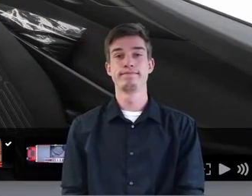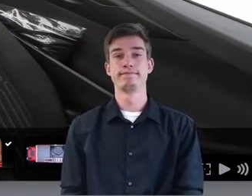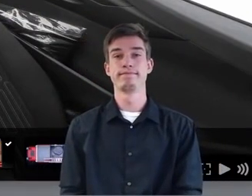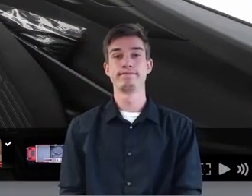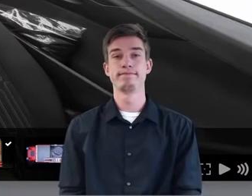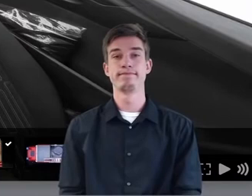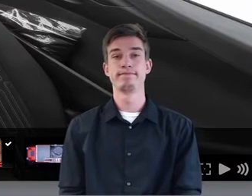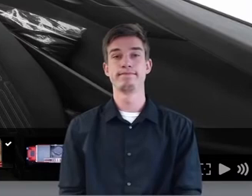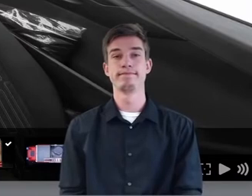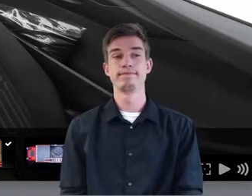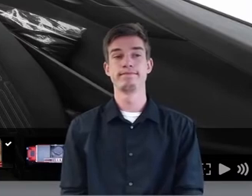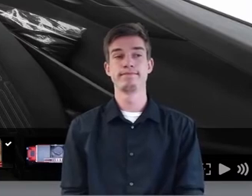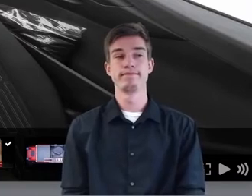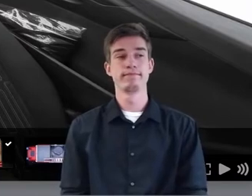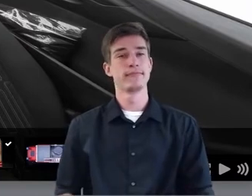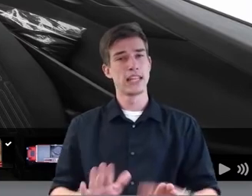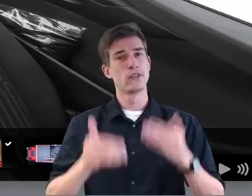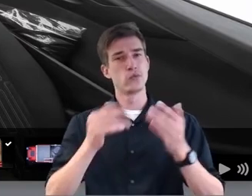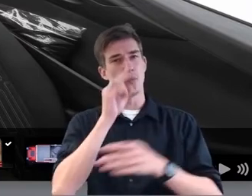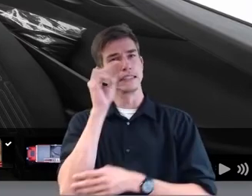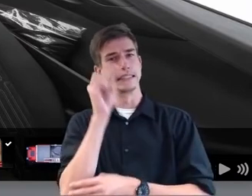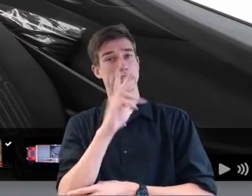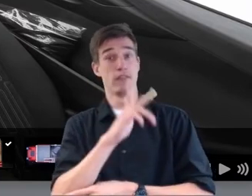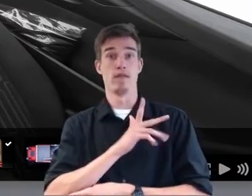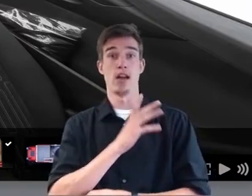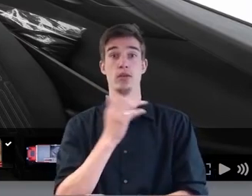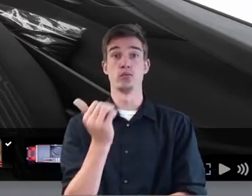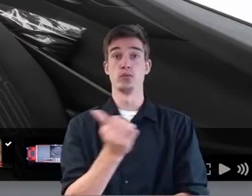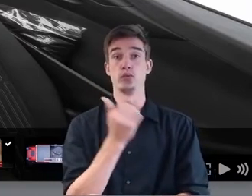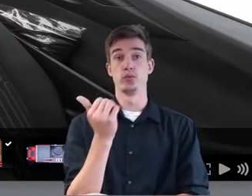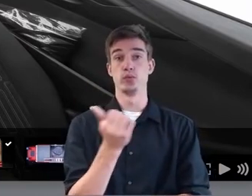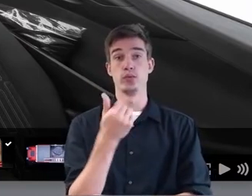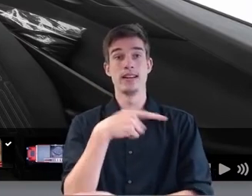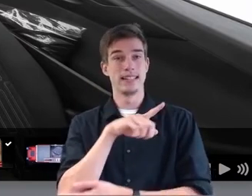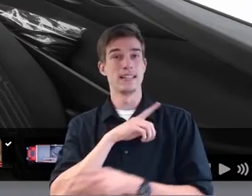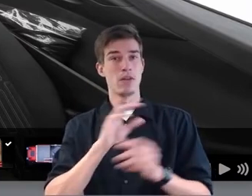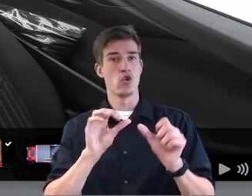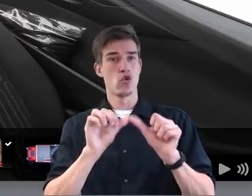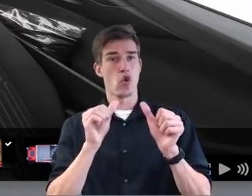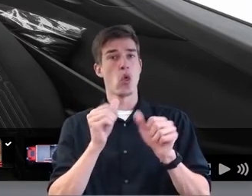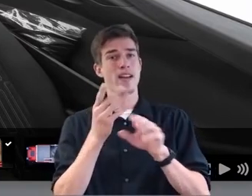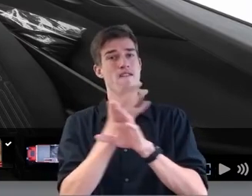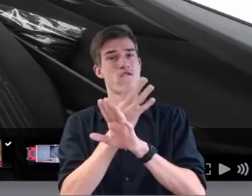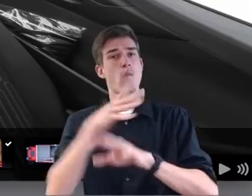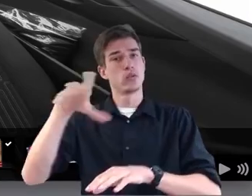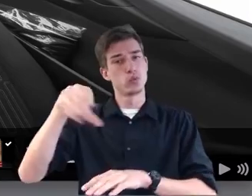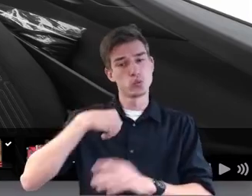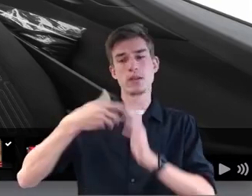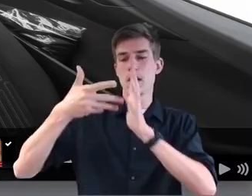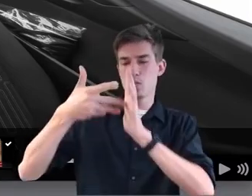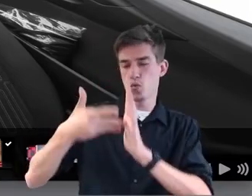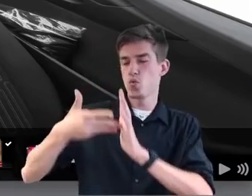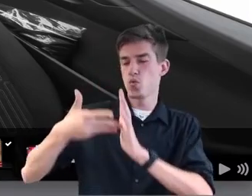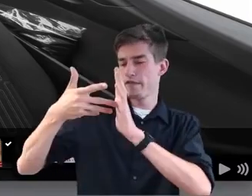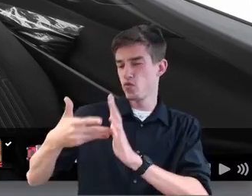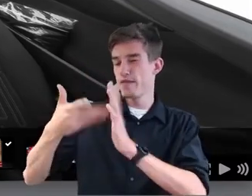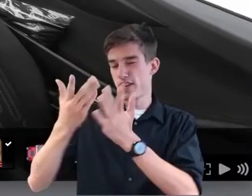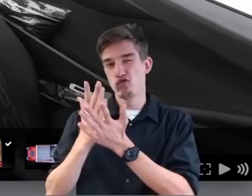Ja, das sieht ja großartig aus. Ich hatte ja das Glück, dass ich vorher schon mal mit Ihnen drüber gucken